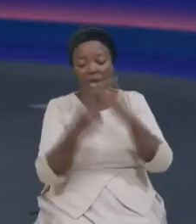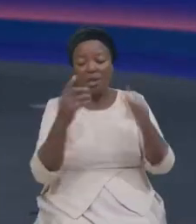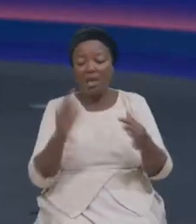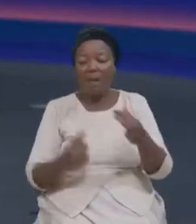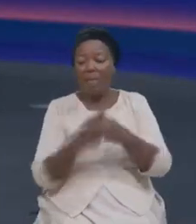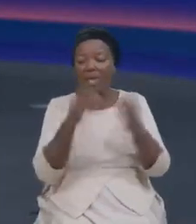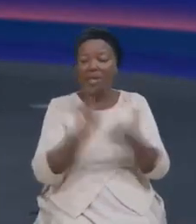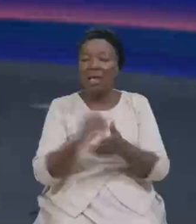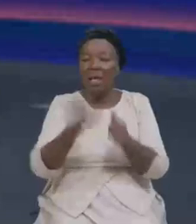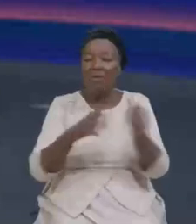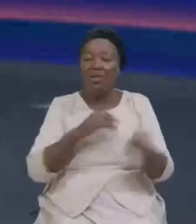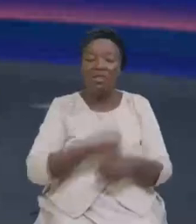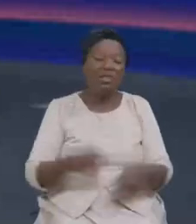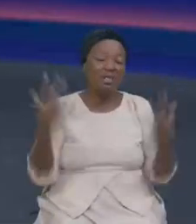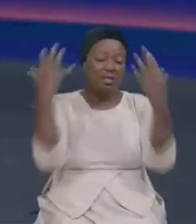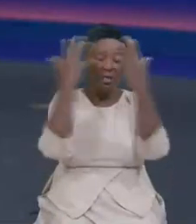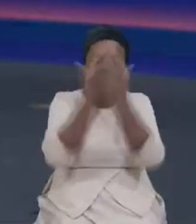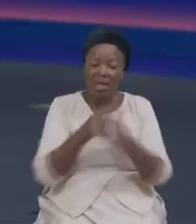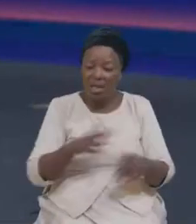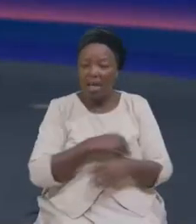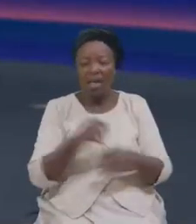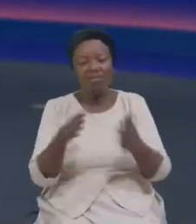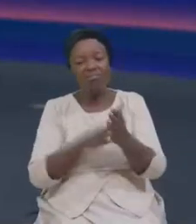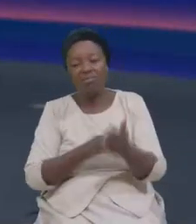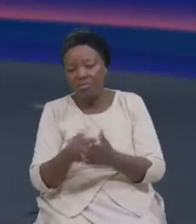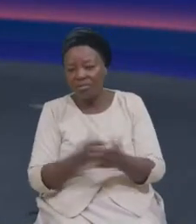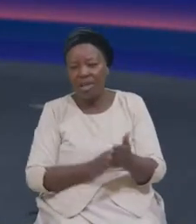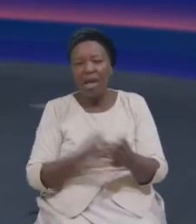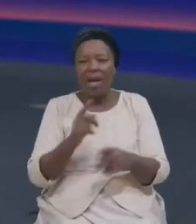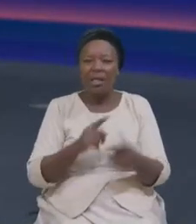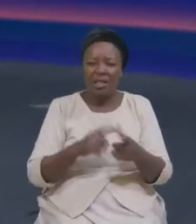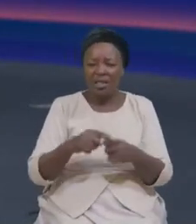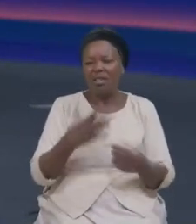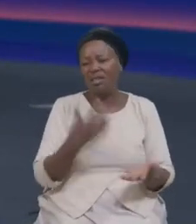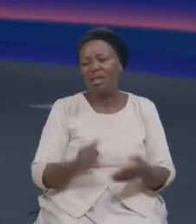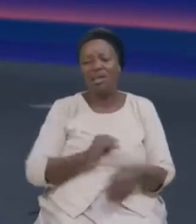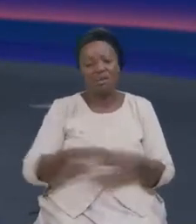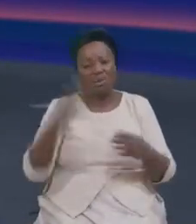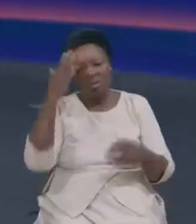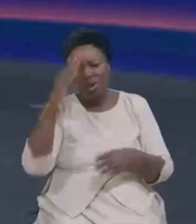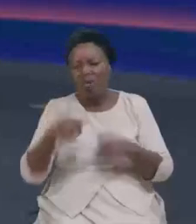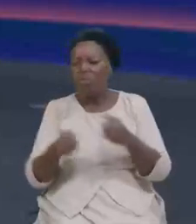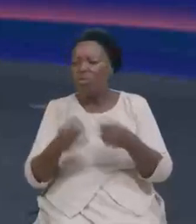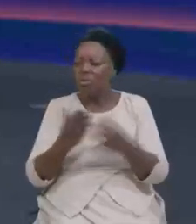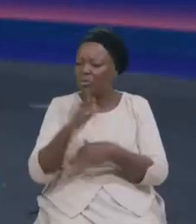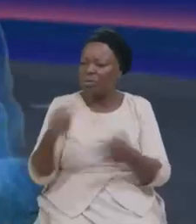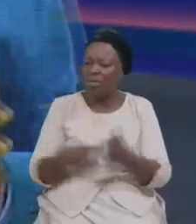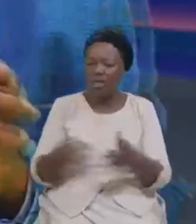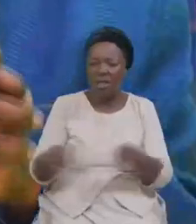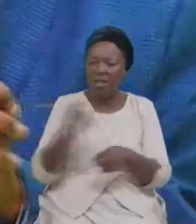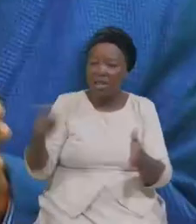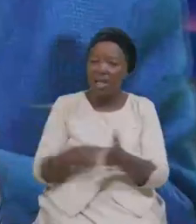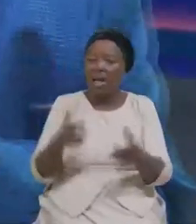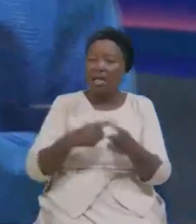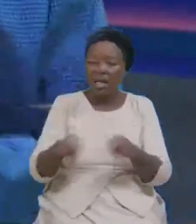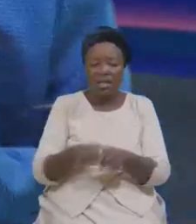moi, à minuit, quand il semblait, oh, est-ce que nous allons encore endurer la, au lieu de se plaindre, oh, ne